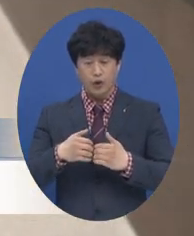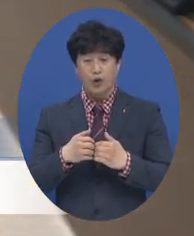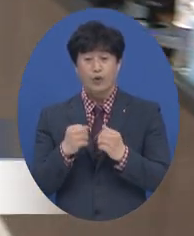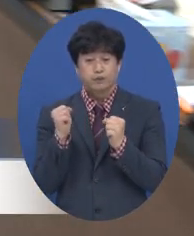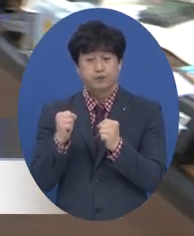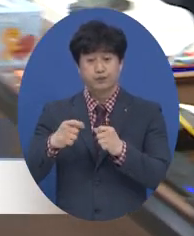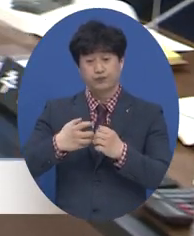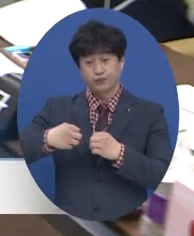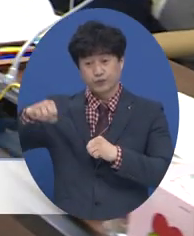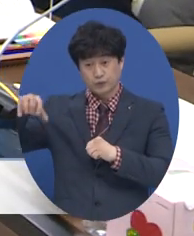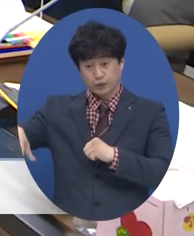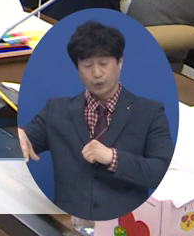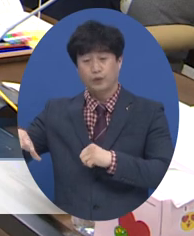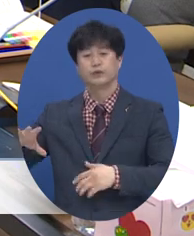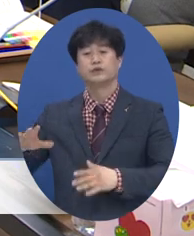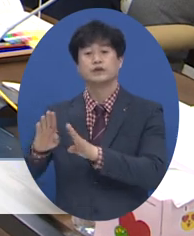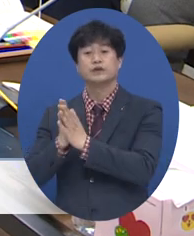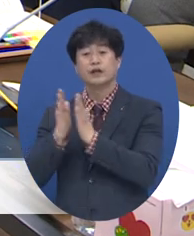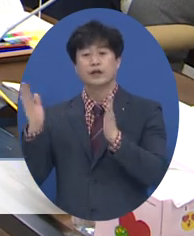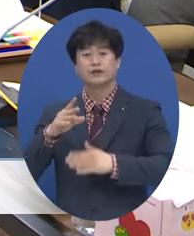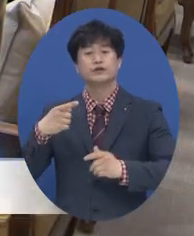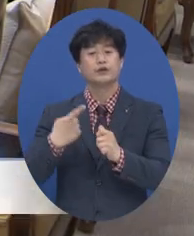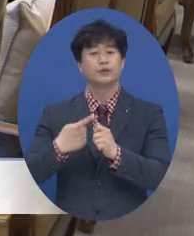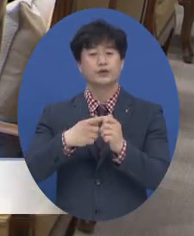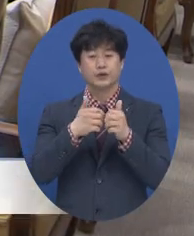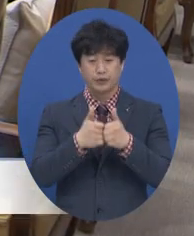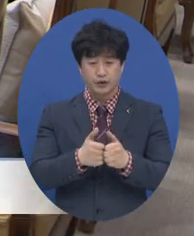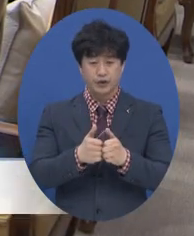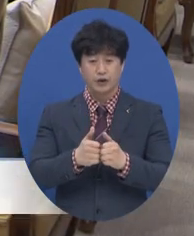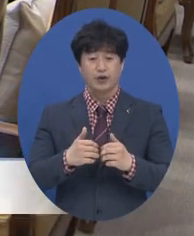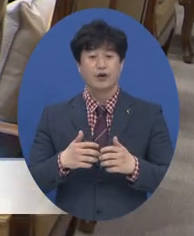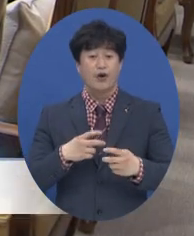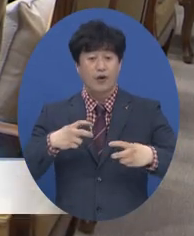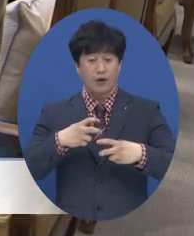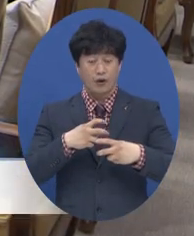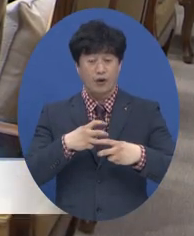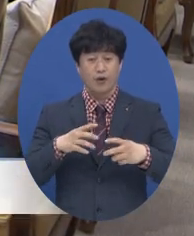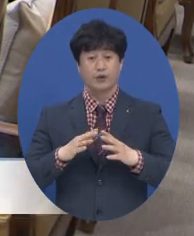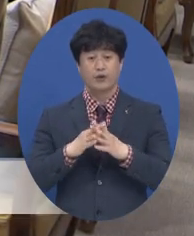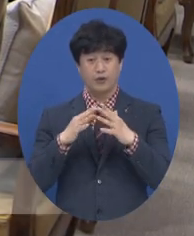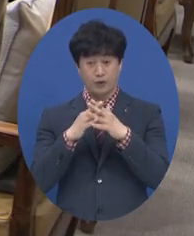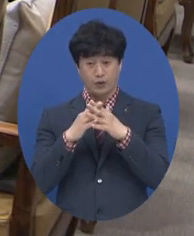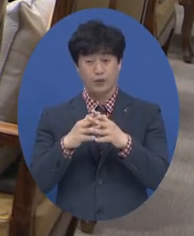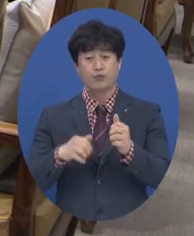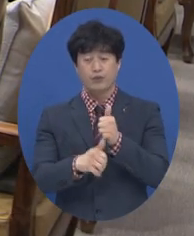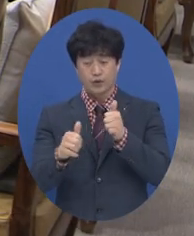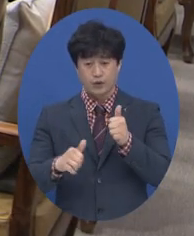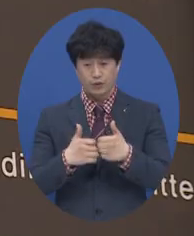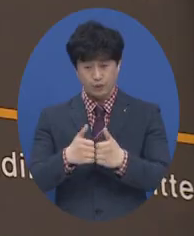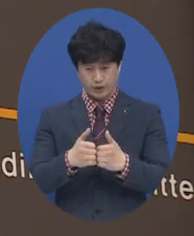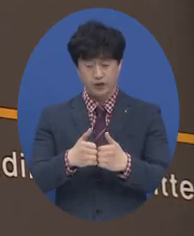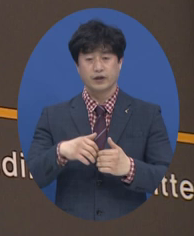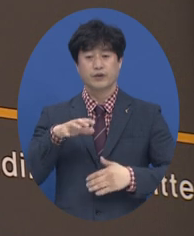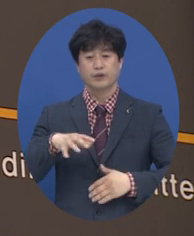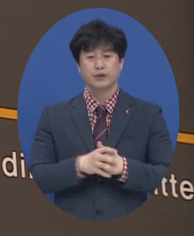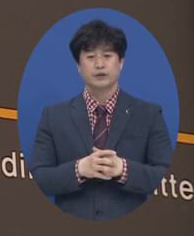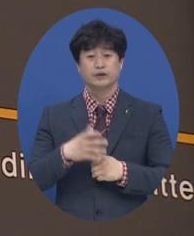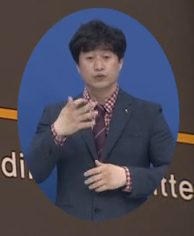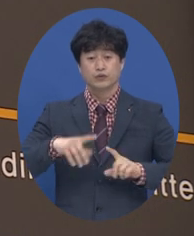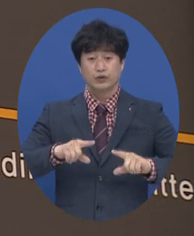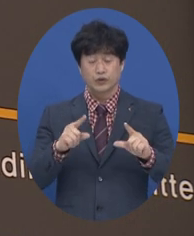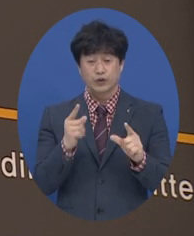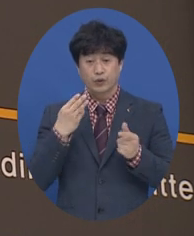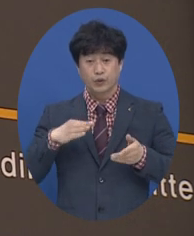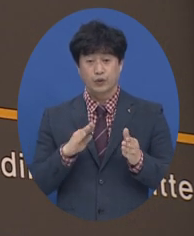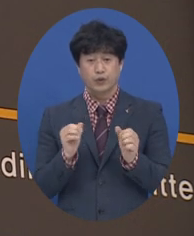경기도의회 북부 분원에서 열리는 첫 회의 건설교통 위원회 예산심의 현장입니다 19일